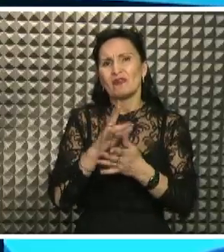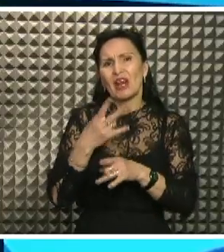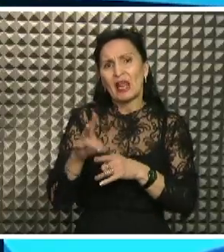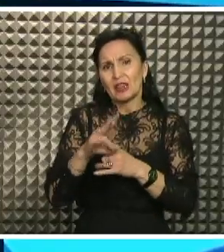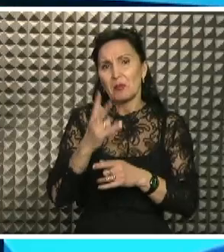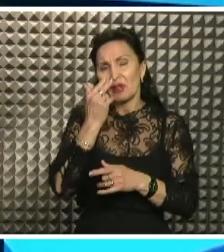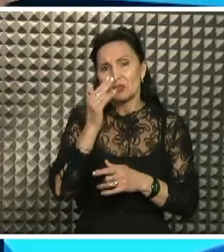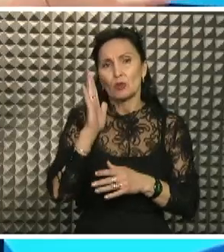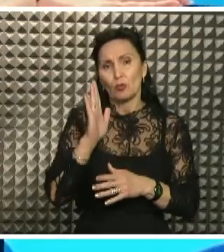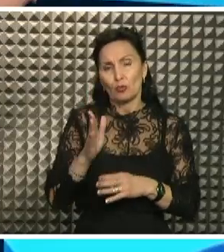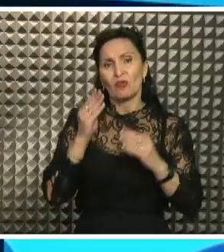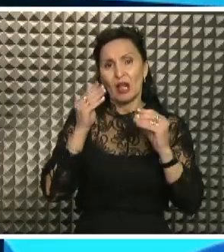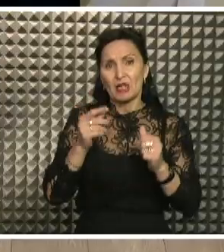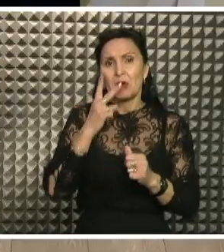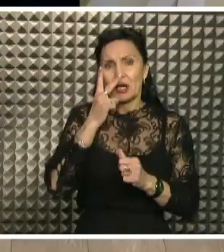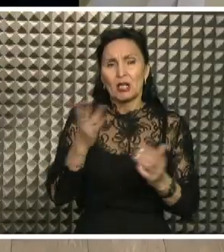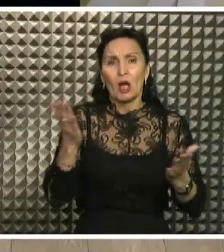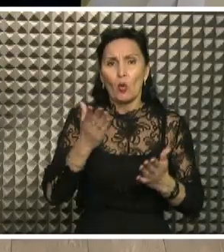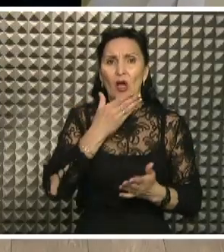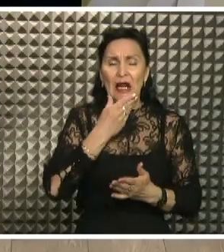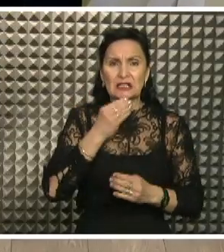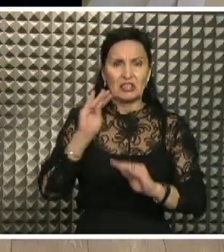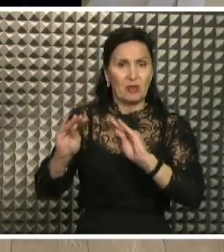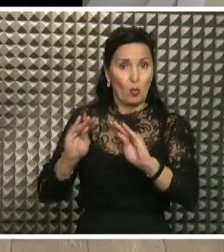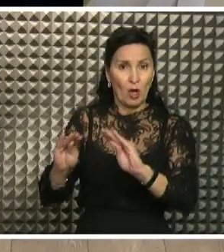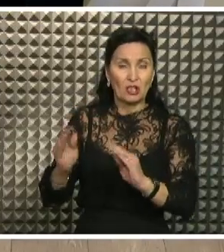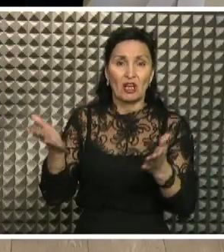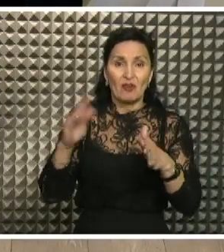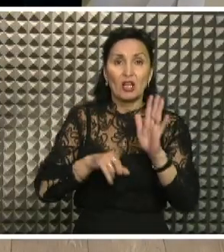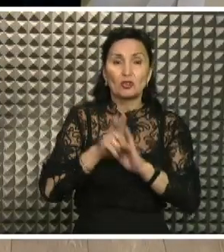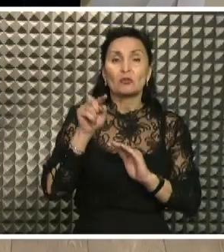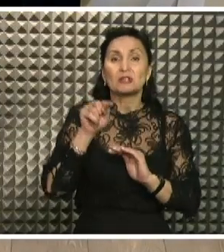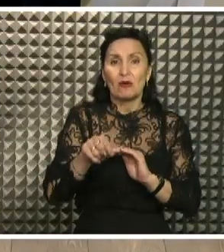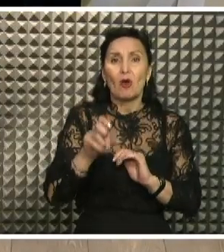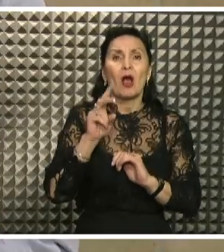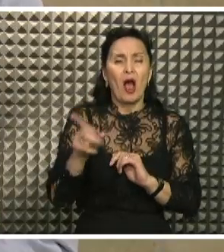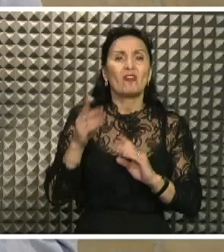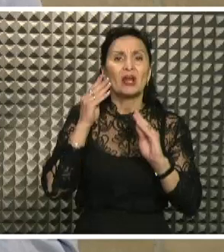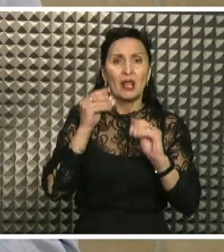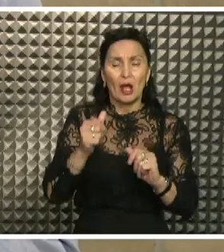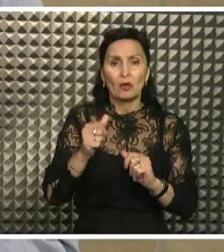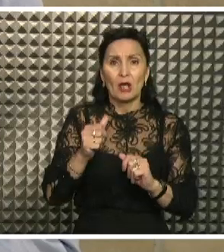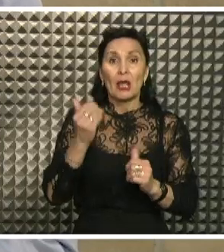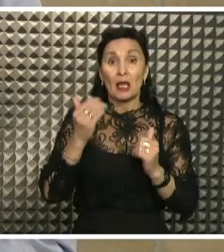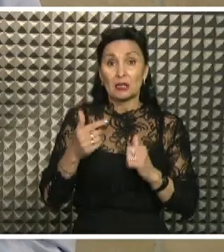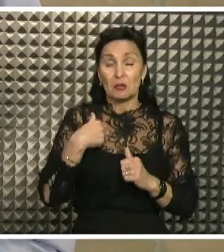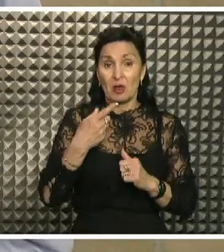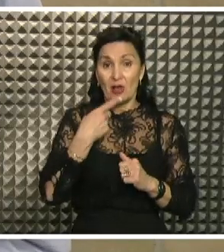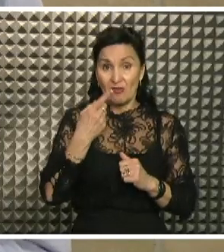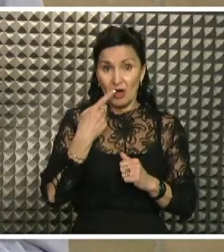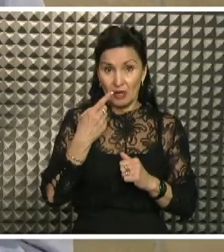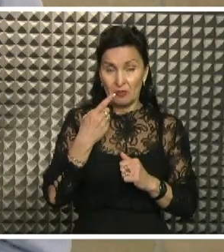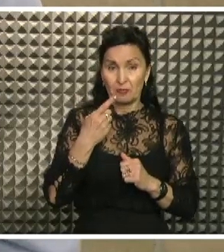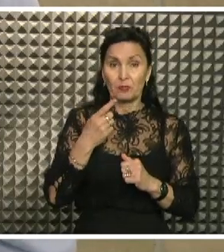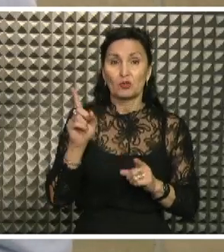будут влиять на иммунитет. У нас, посмотрите, какой красивый муляж. Угу. Давайте начнем с того, как же они влияют. Ну, если мы говорим о вредных привычках, мы